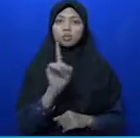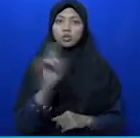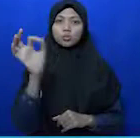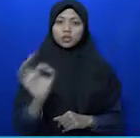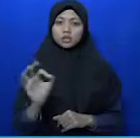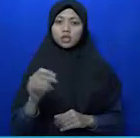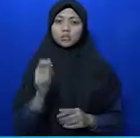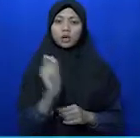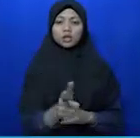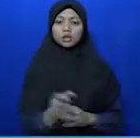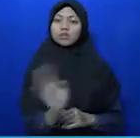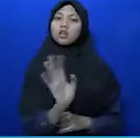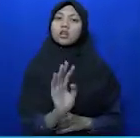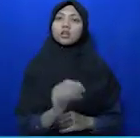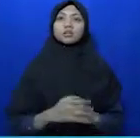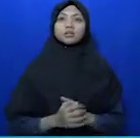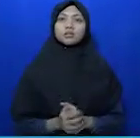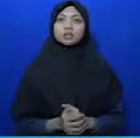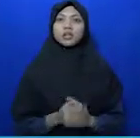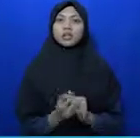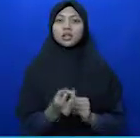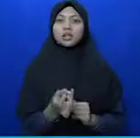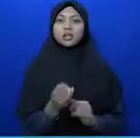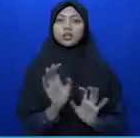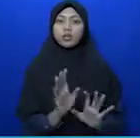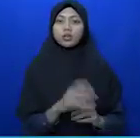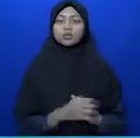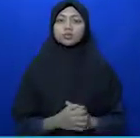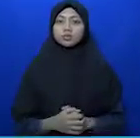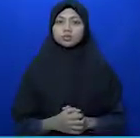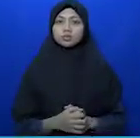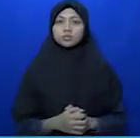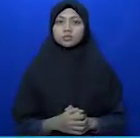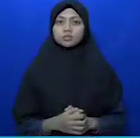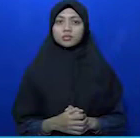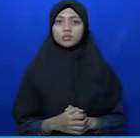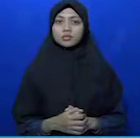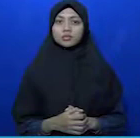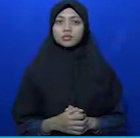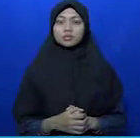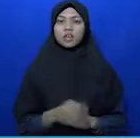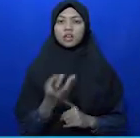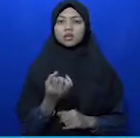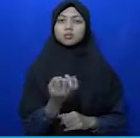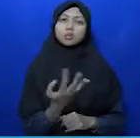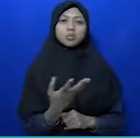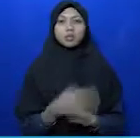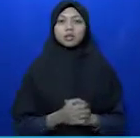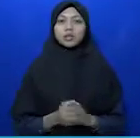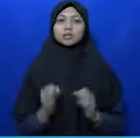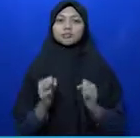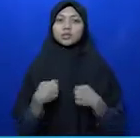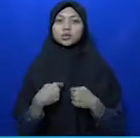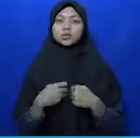itu. Jadi memang itu kita hanya sebagian kecil saja, karena memang ada apa namanya beberapa